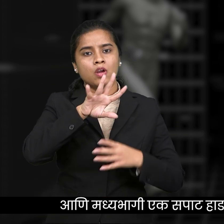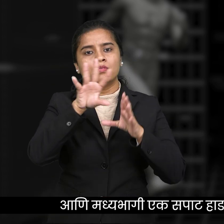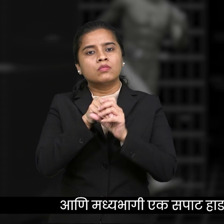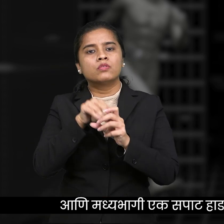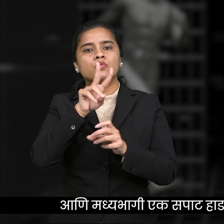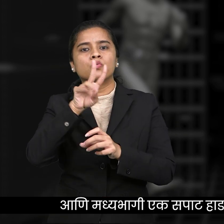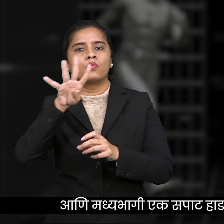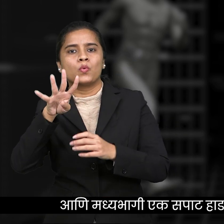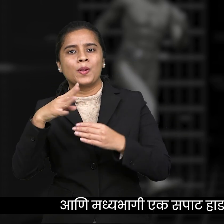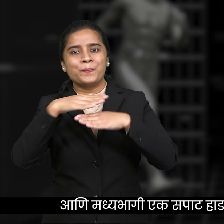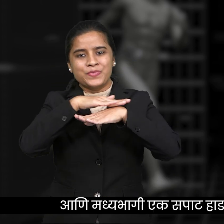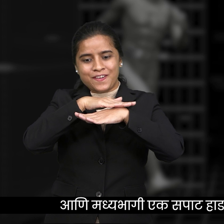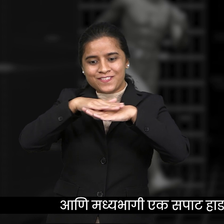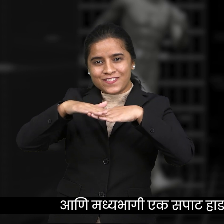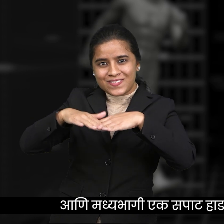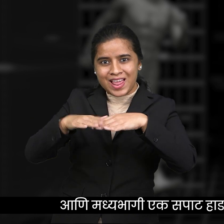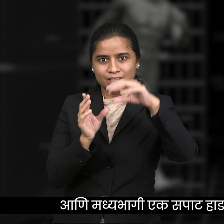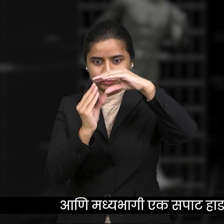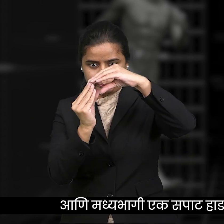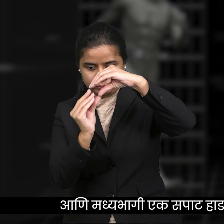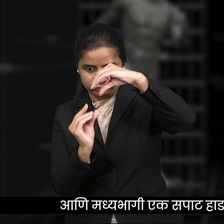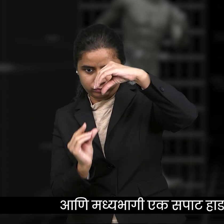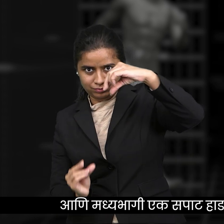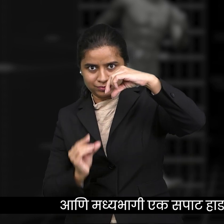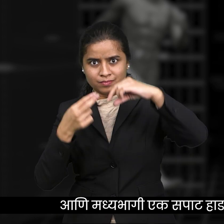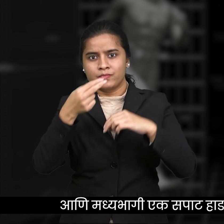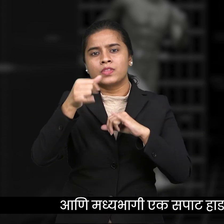स्टर्नम म्हणतात, बनलेला असतो.